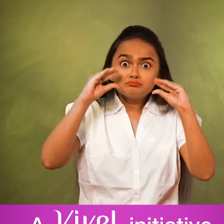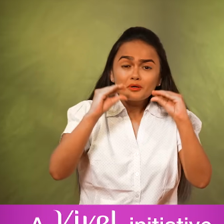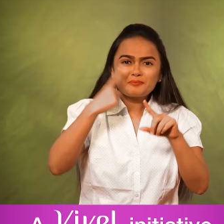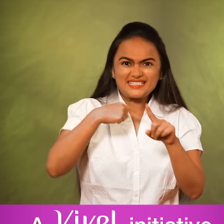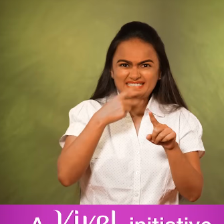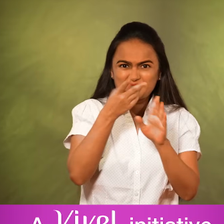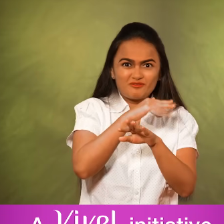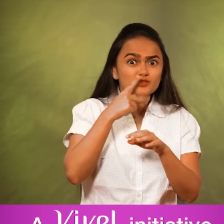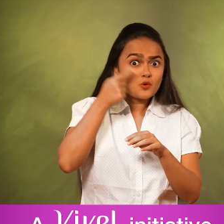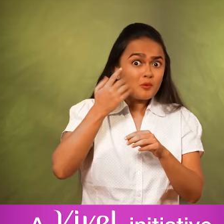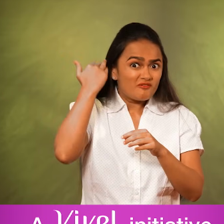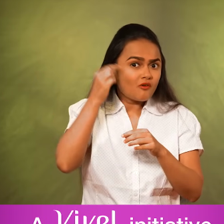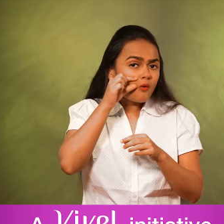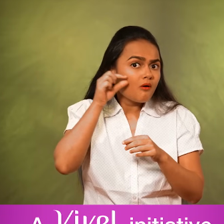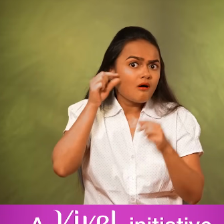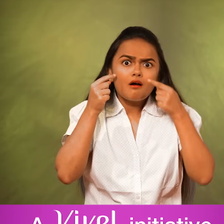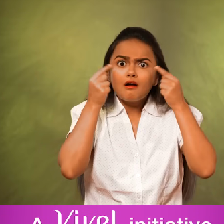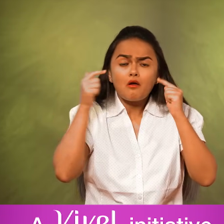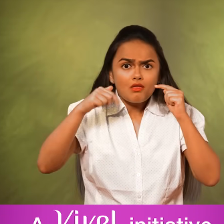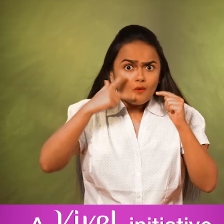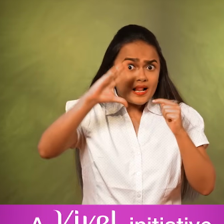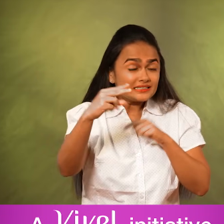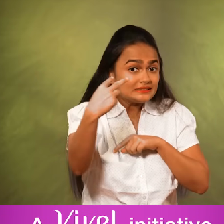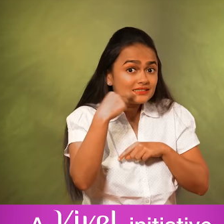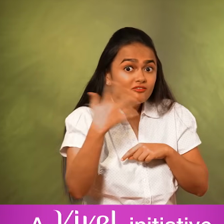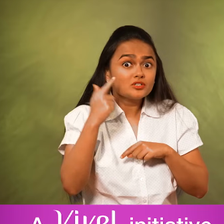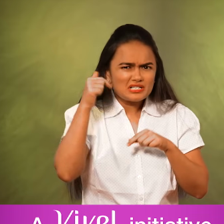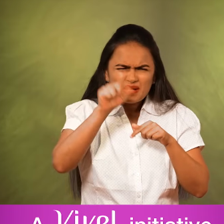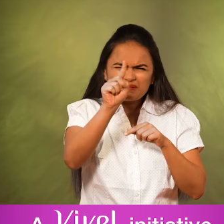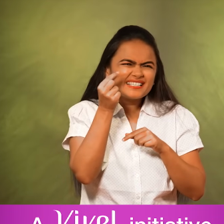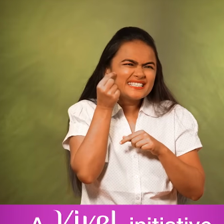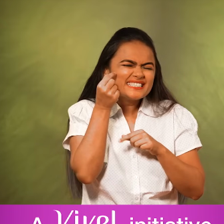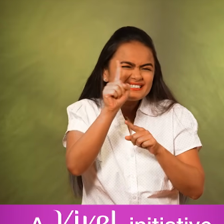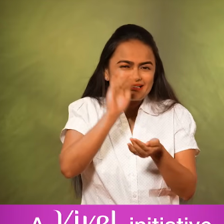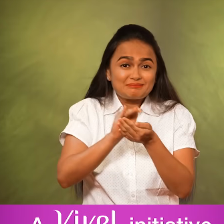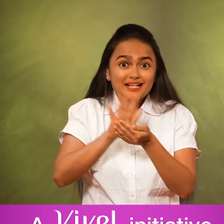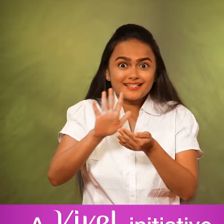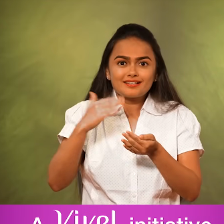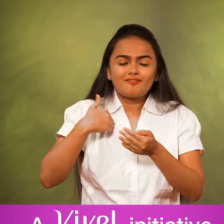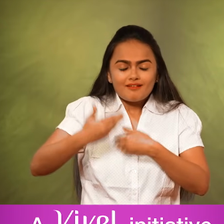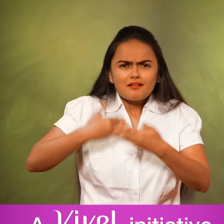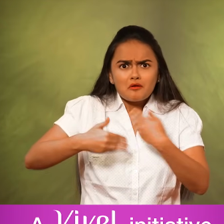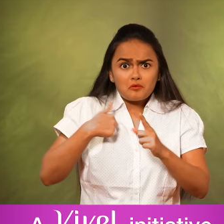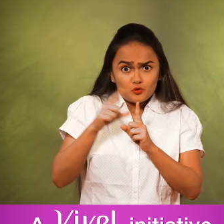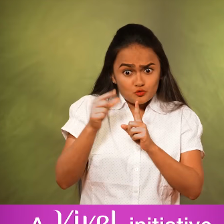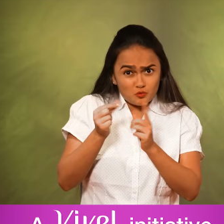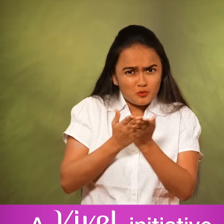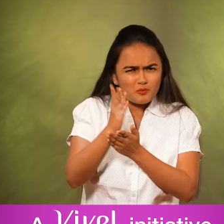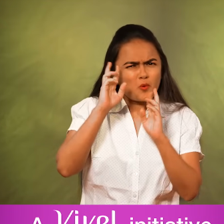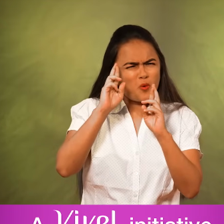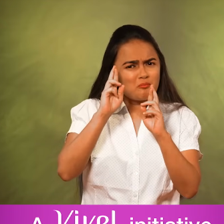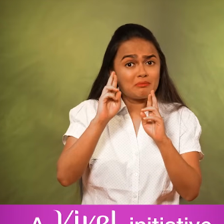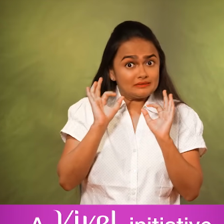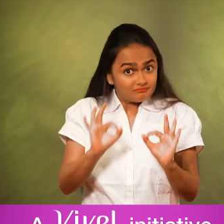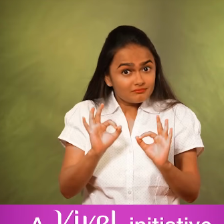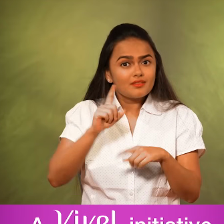area, and of course on my marks also, जो मुझे बहुत ज्यादा यहाँ पर थे जो अब काफी कम हो गए. If you see कि ये बचा है जिसको मुझे सही करना है, but yeah, if